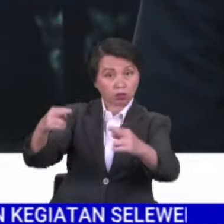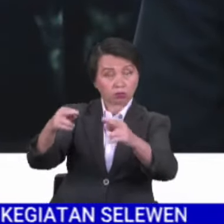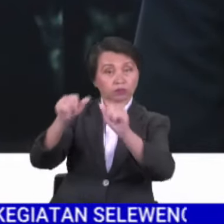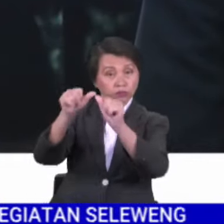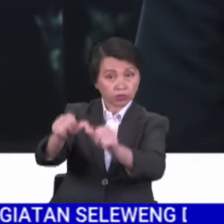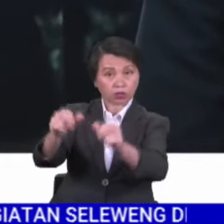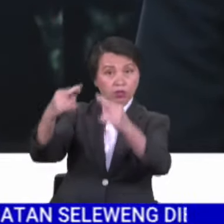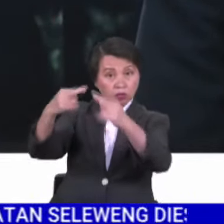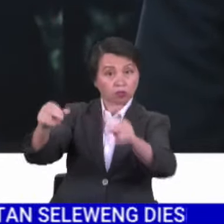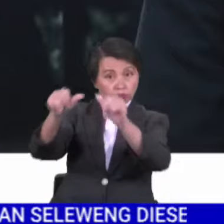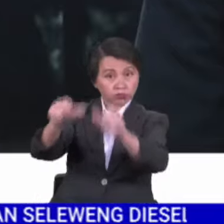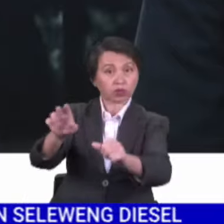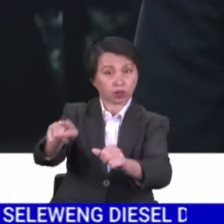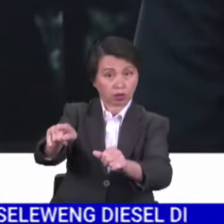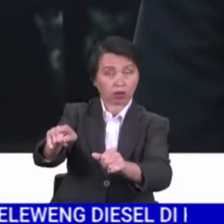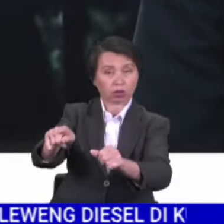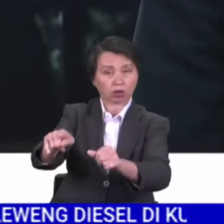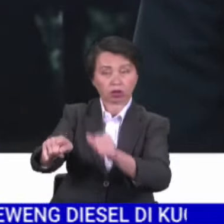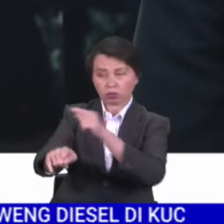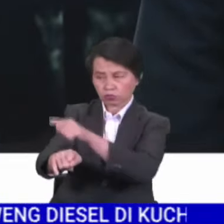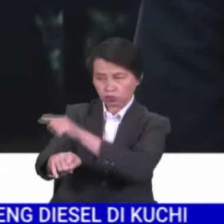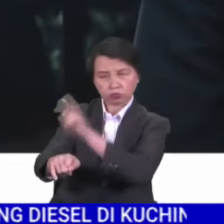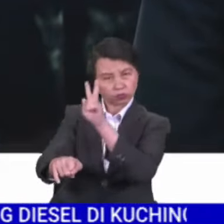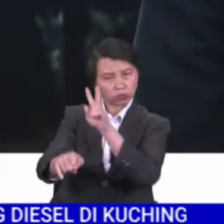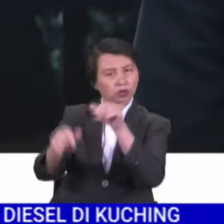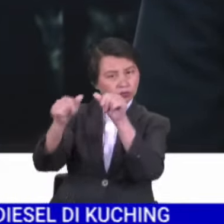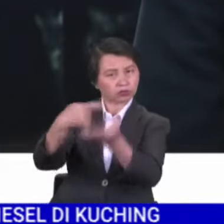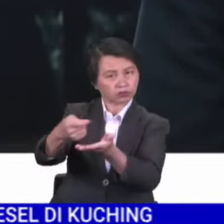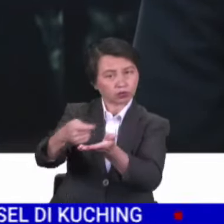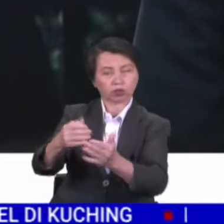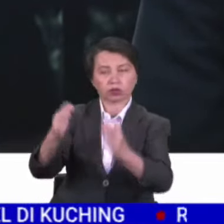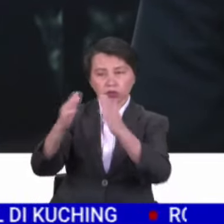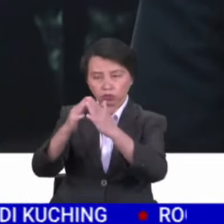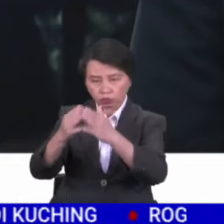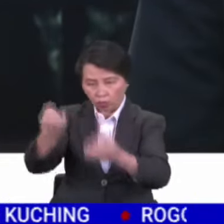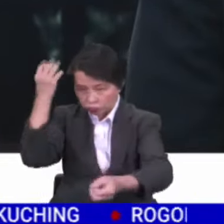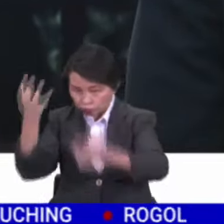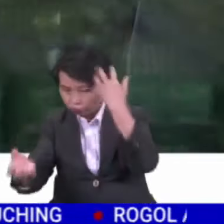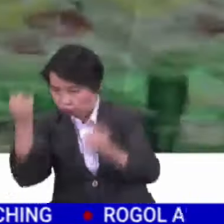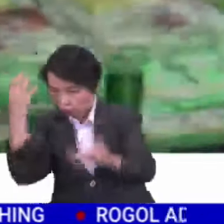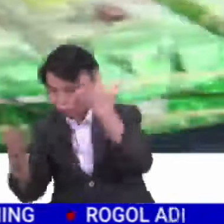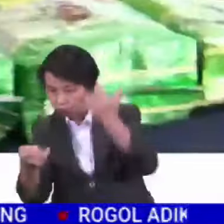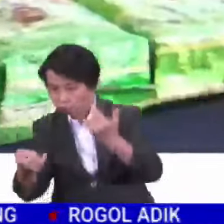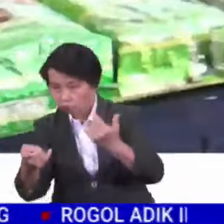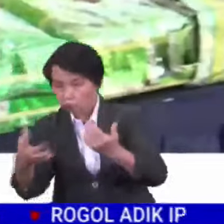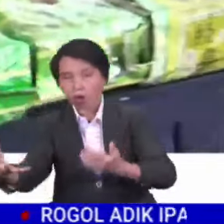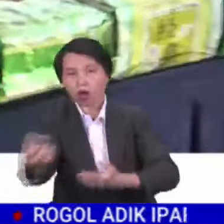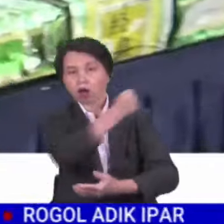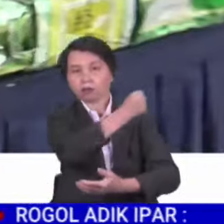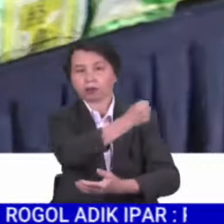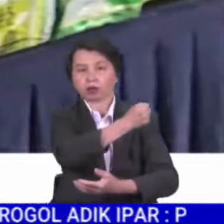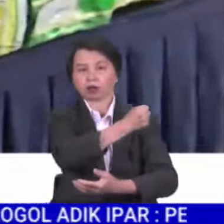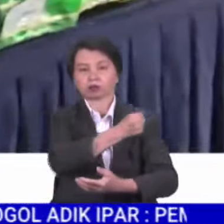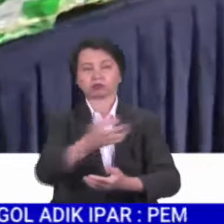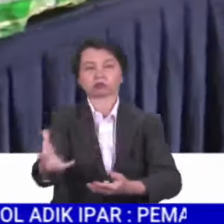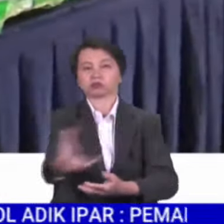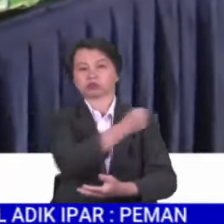Airbnb ini, homestay. Dan di rumah itu kita telah merampas